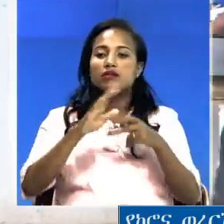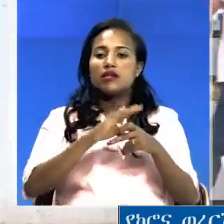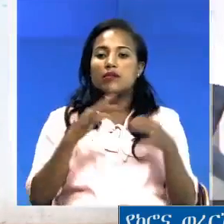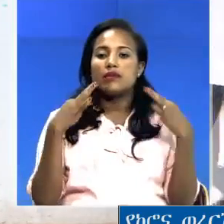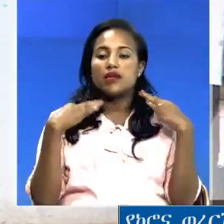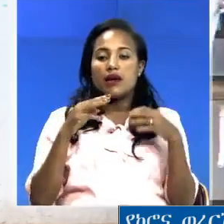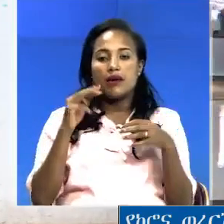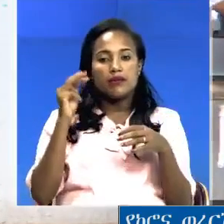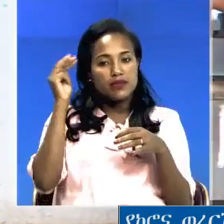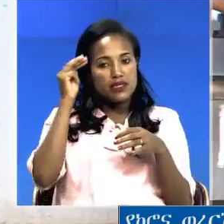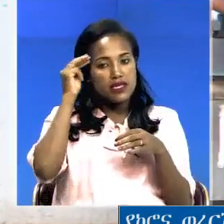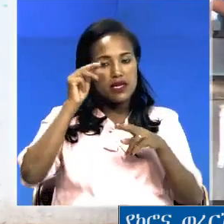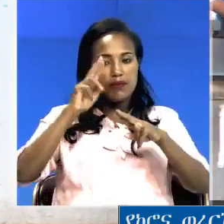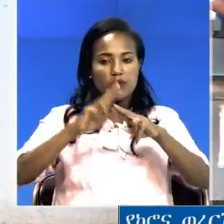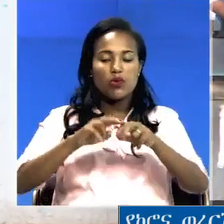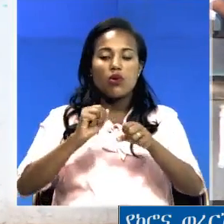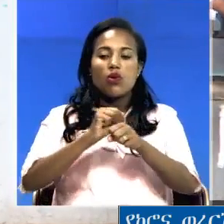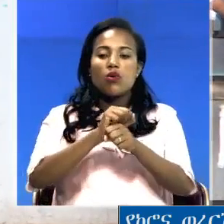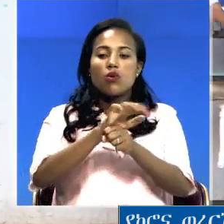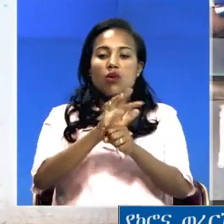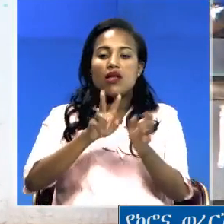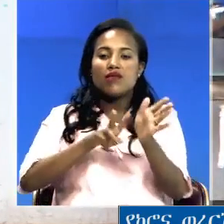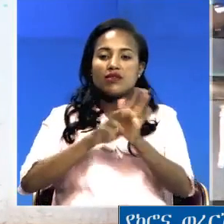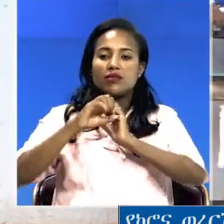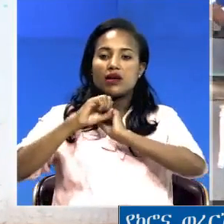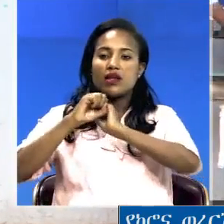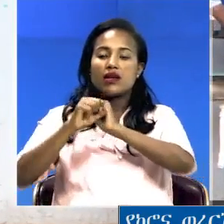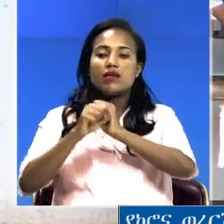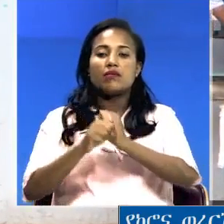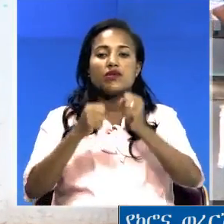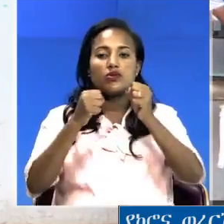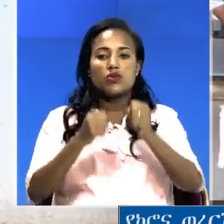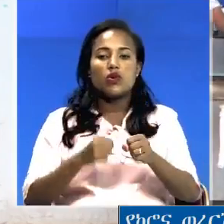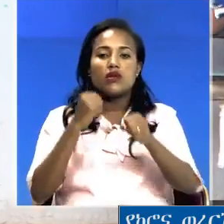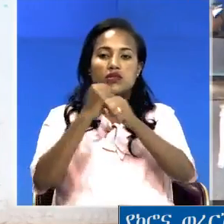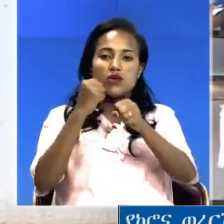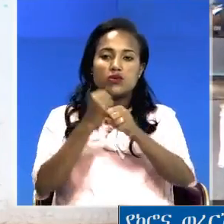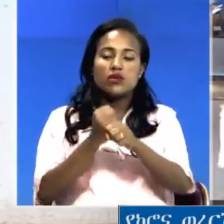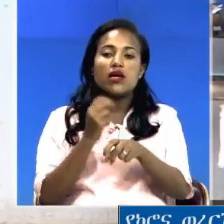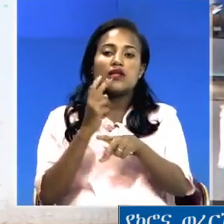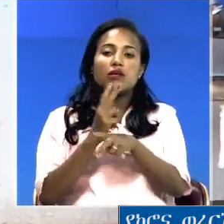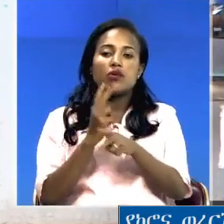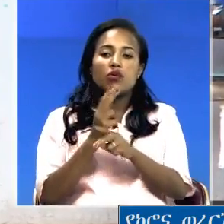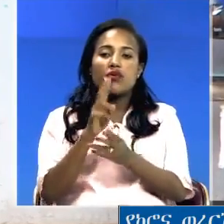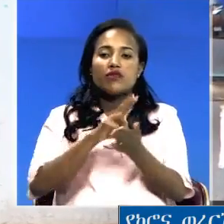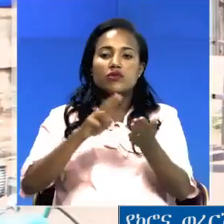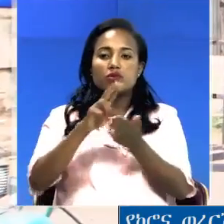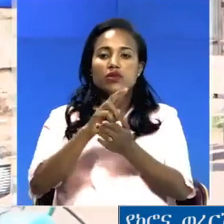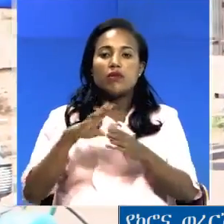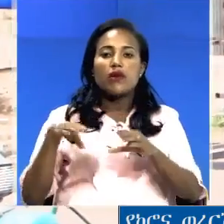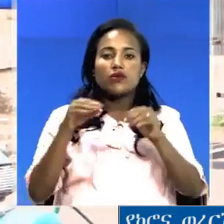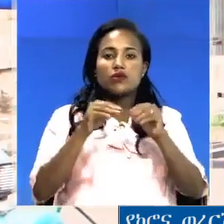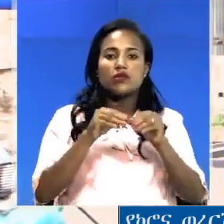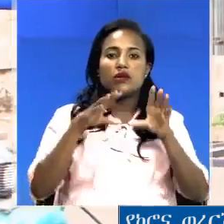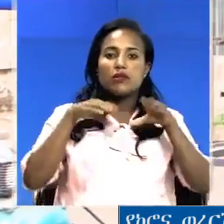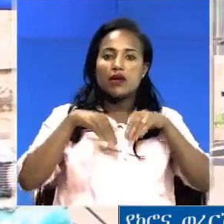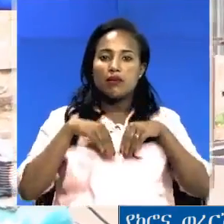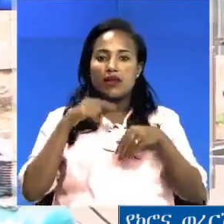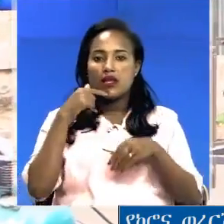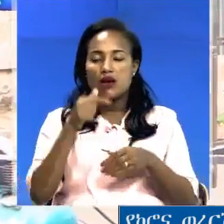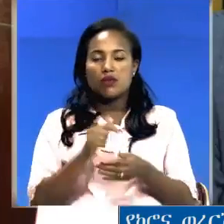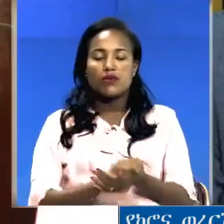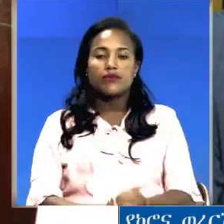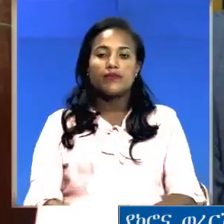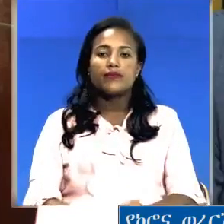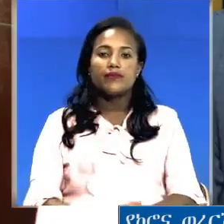ሚኒስቴር የተቀመጠውን የኮሮና ቫይረስ ለመከላከል የሚያስችሉ አሰራሮችን ጠብቆ ዩኒቨርሲቲው ተማሪዎችን እንደሚቀበል ነው የገለጹት።